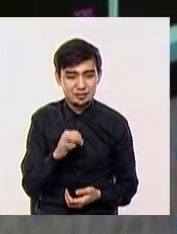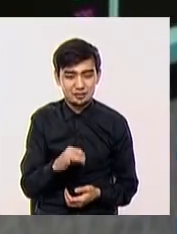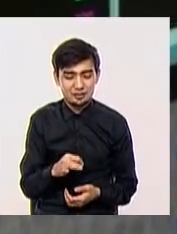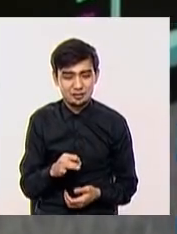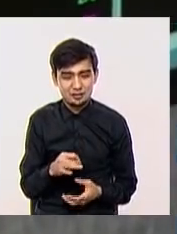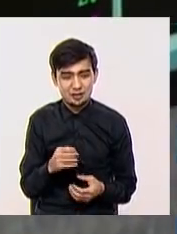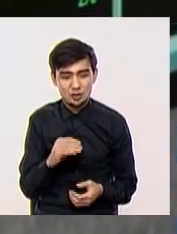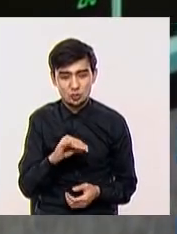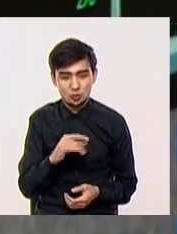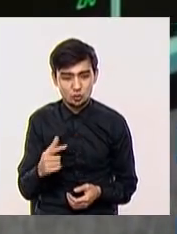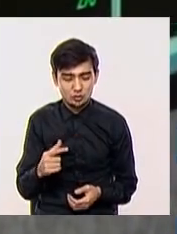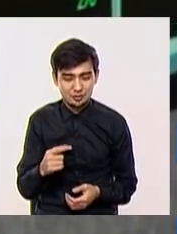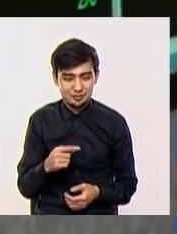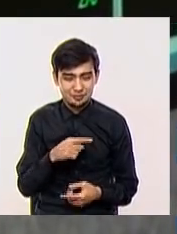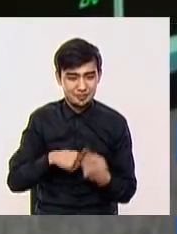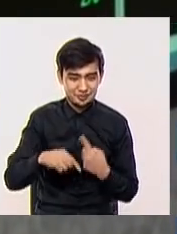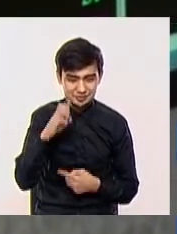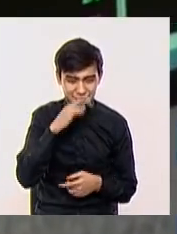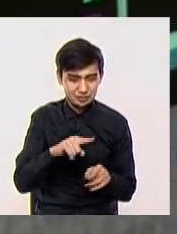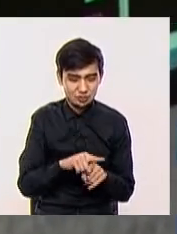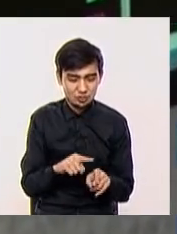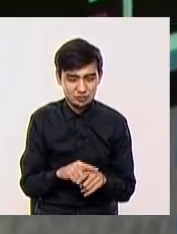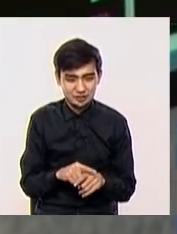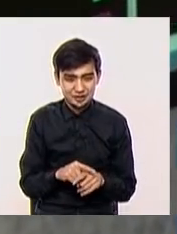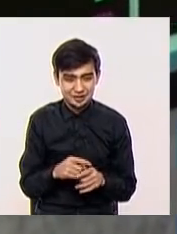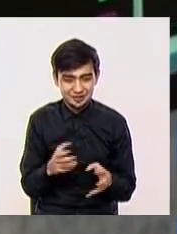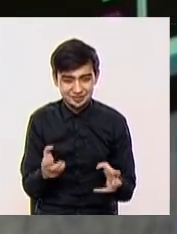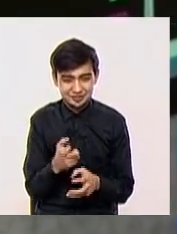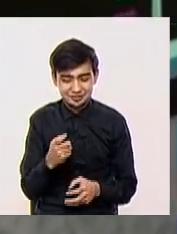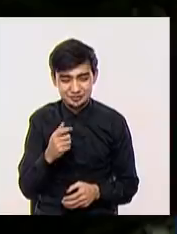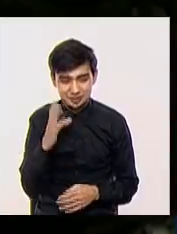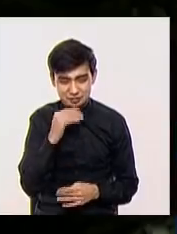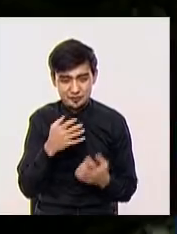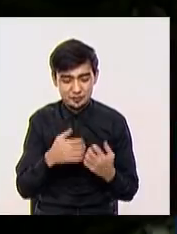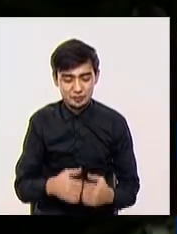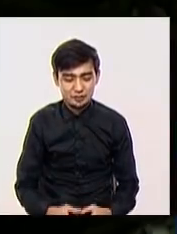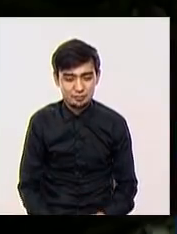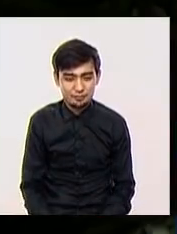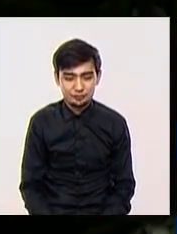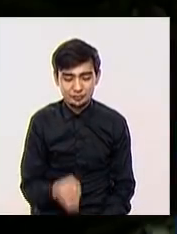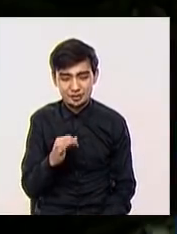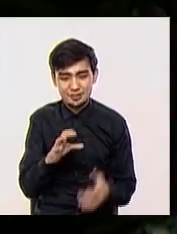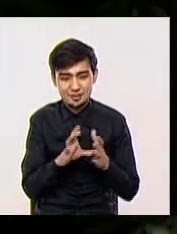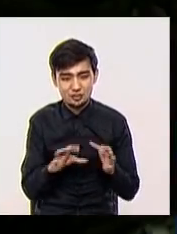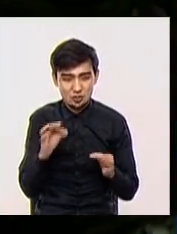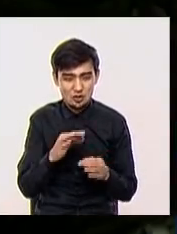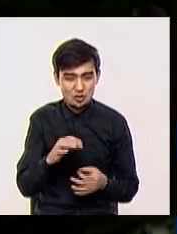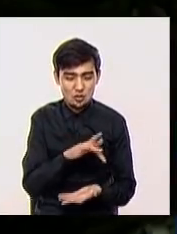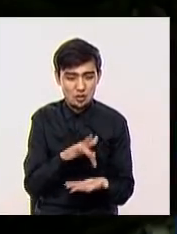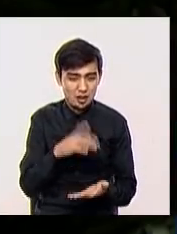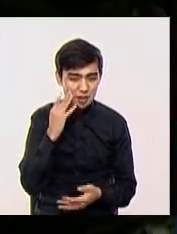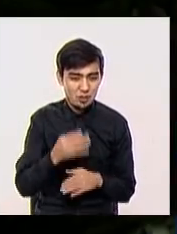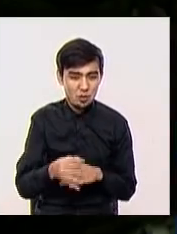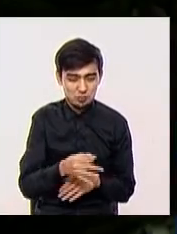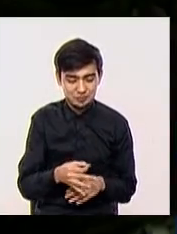электроснабжение юга нашей страны было частично сохранено за счет действия автоматики. В итоге электроснабжение в городе Алматинской